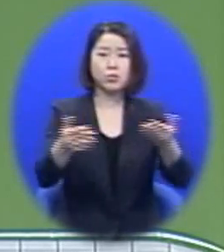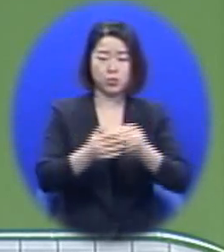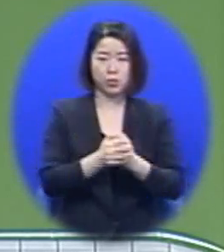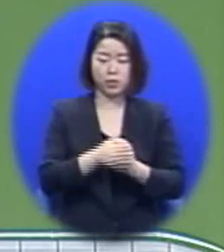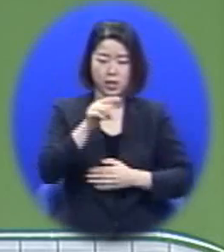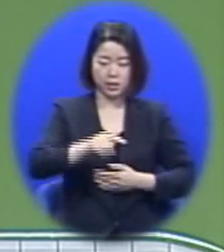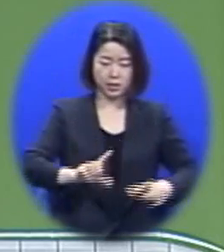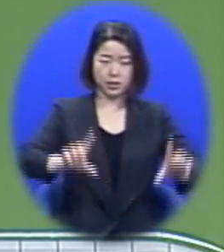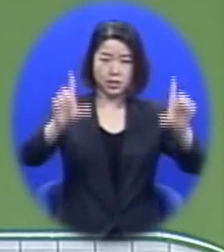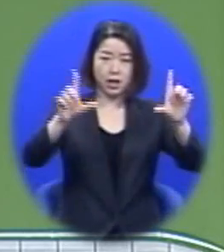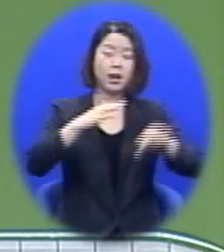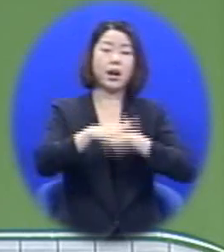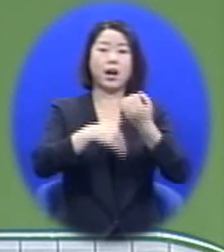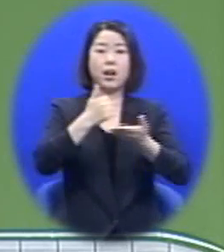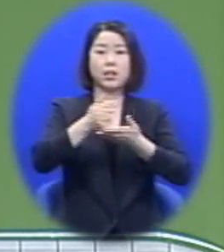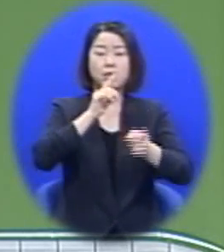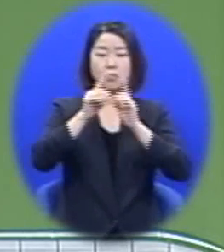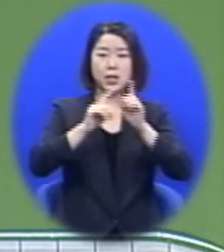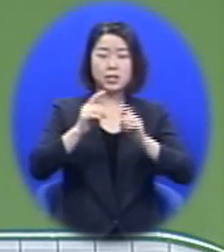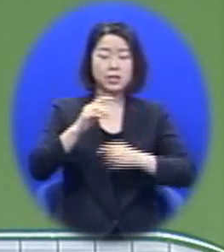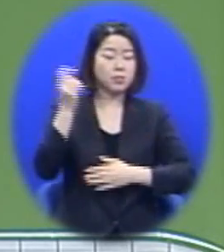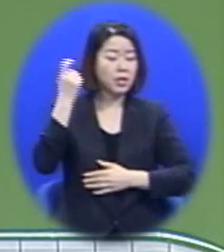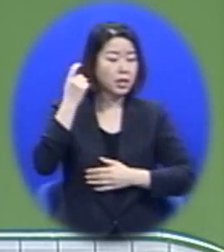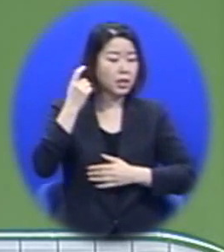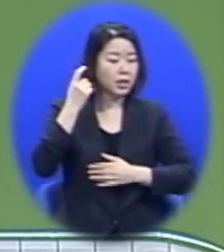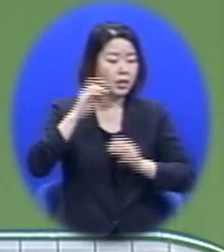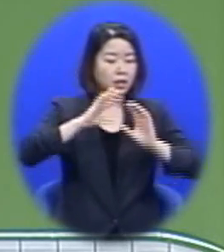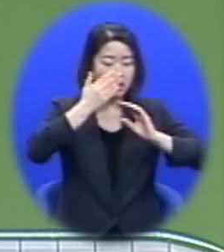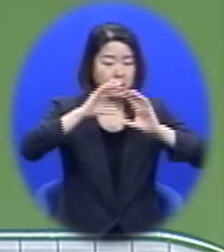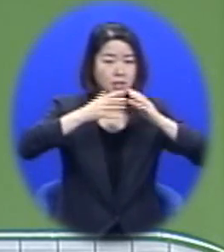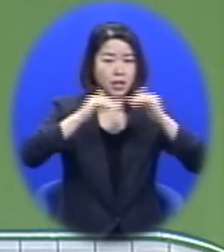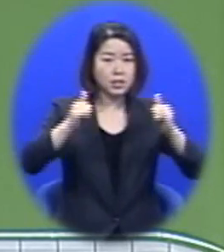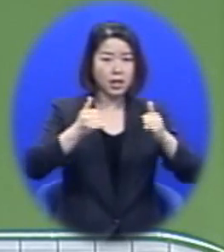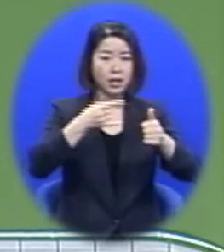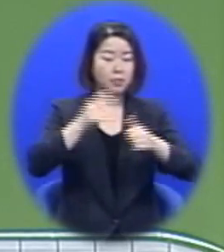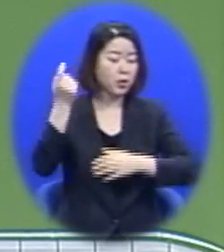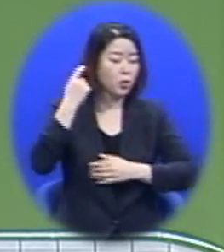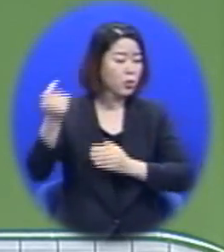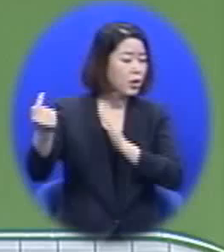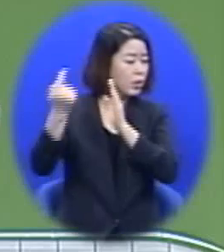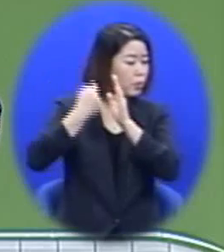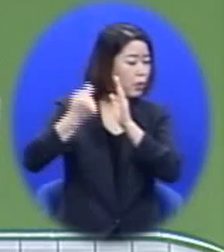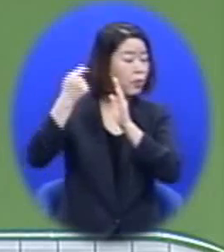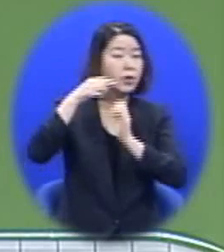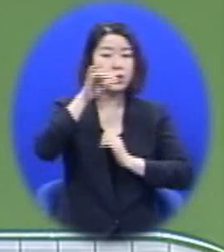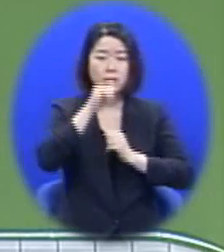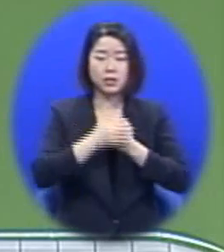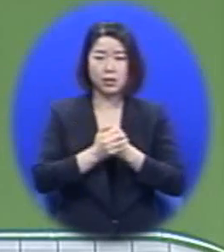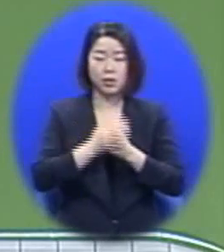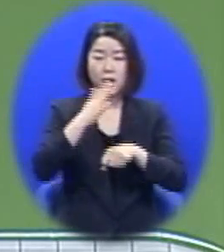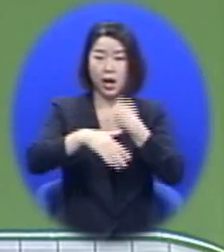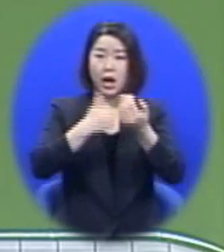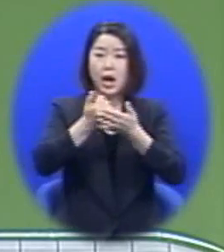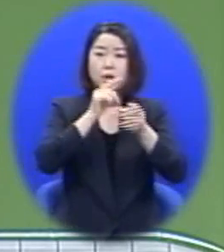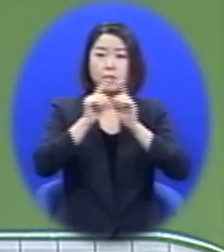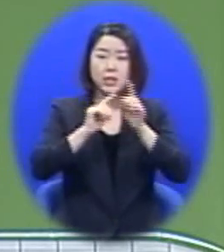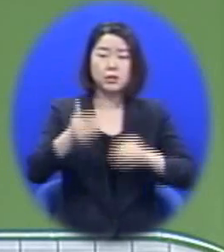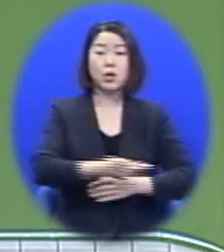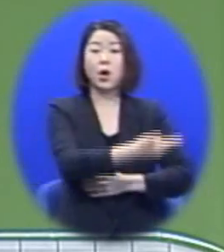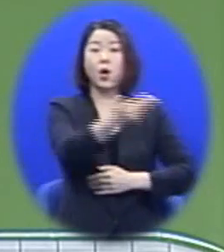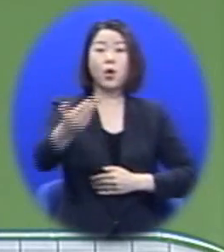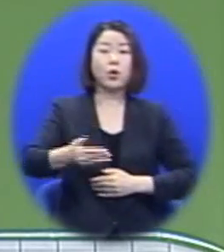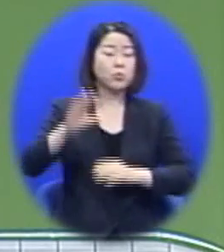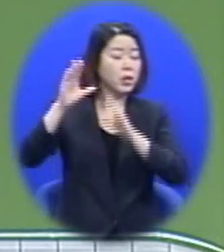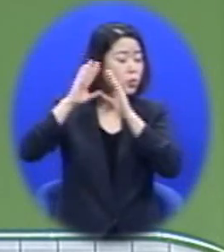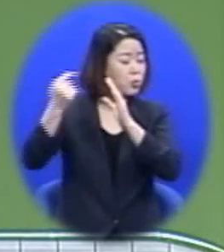그날 하나님의 말씀이 이스라엘 백성들의 귀에 들어오기 시작한 겁니다. 여러분 하나님의 말씀이 여러분의 귀에